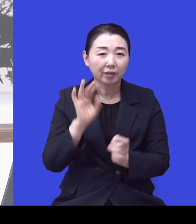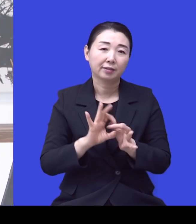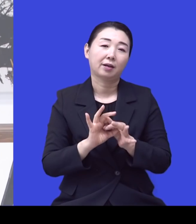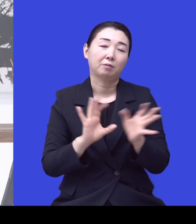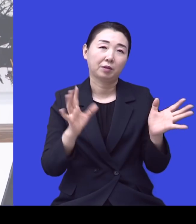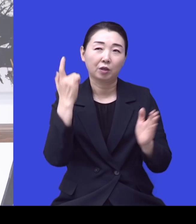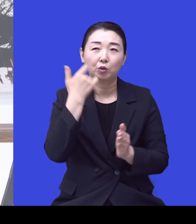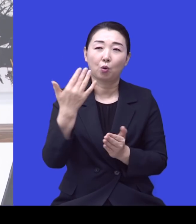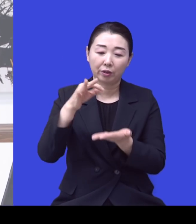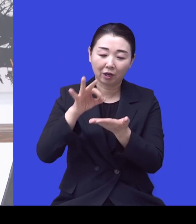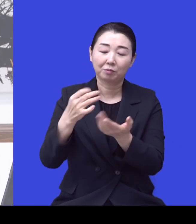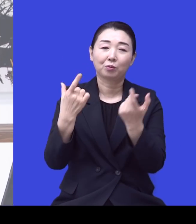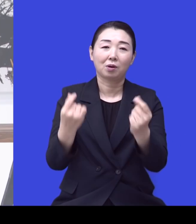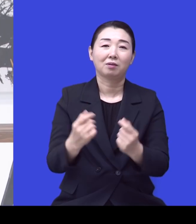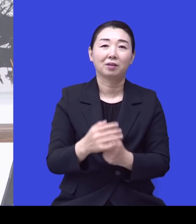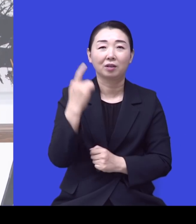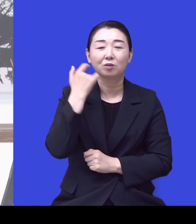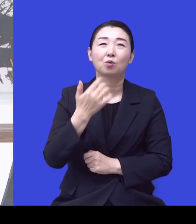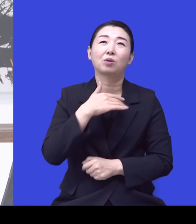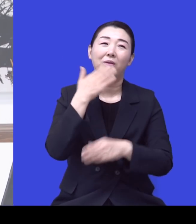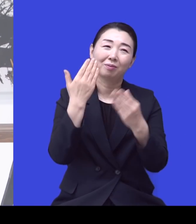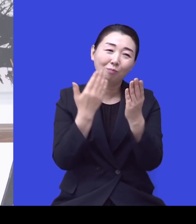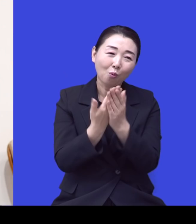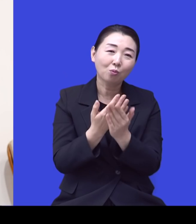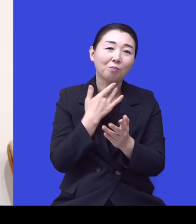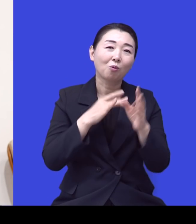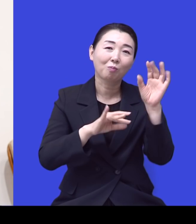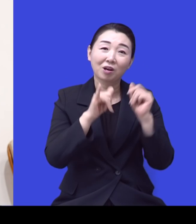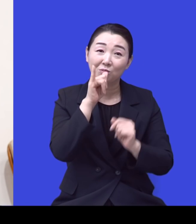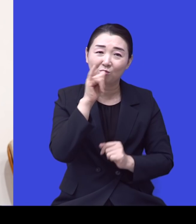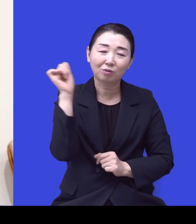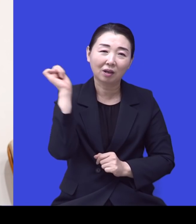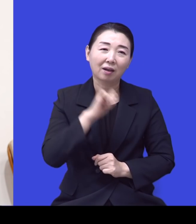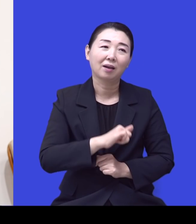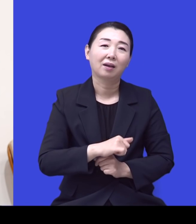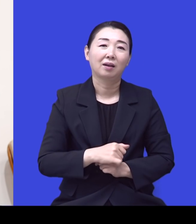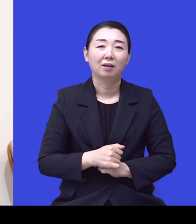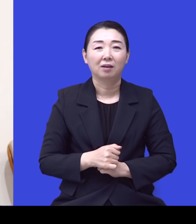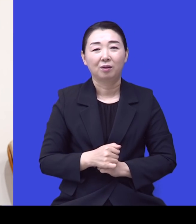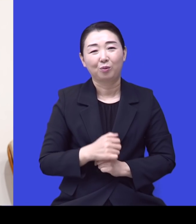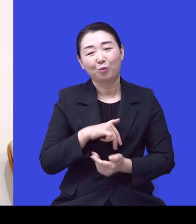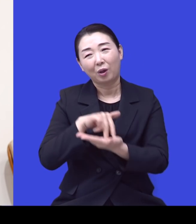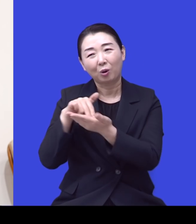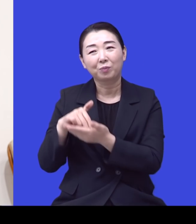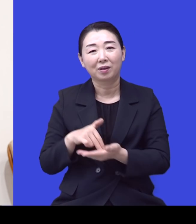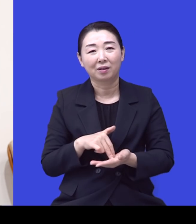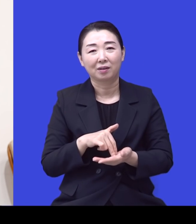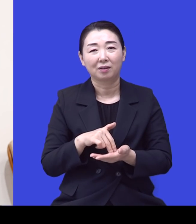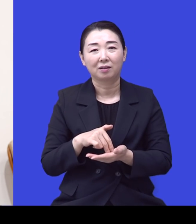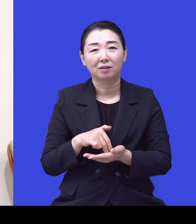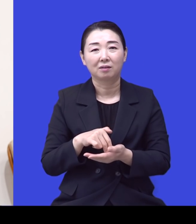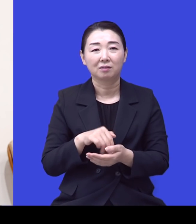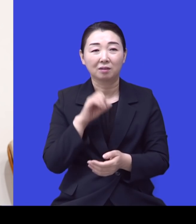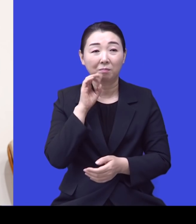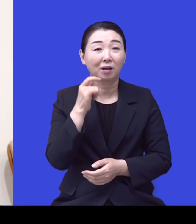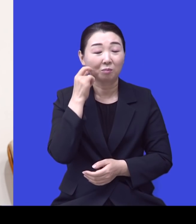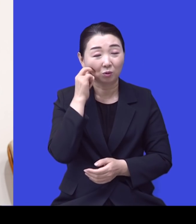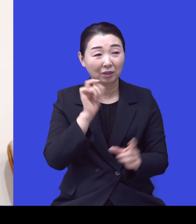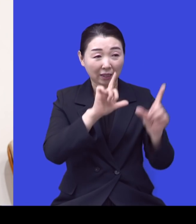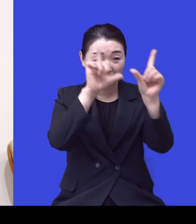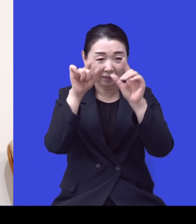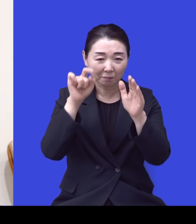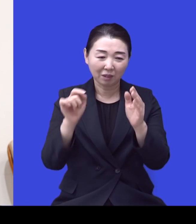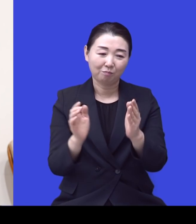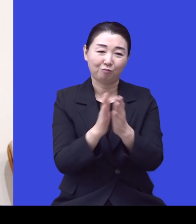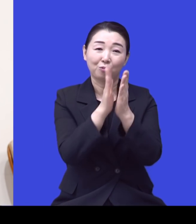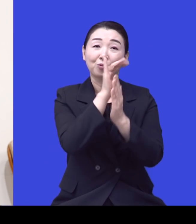똑같구나. 그 영혼에는 다 목마름이 있고 다 외로운 거예요. 예. 말하지 못하는 그 삶 속에서